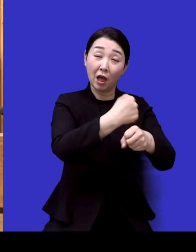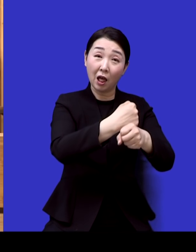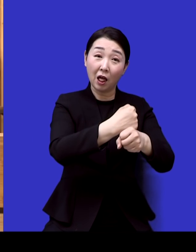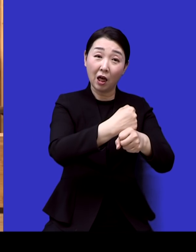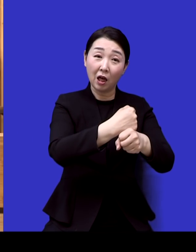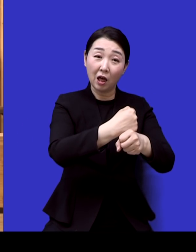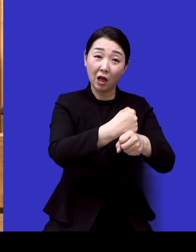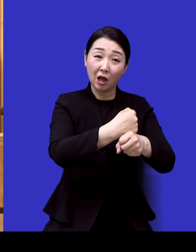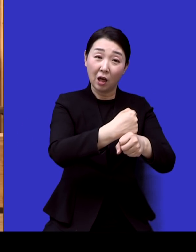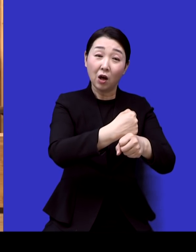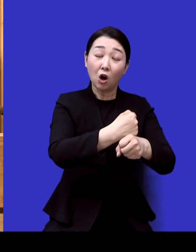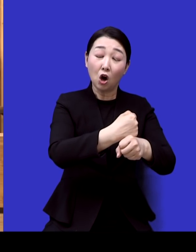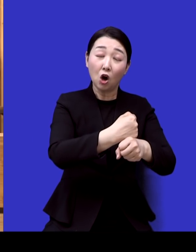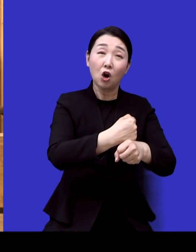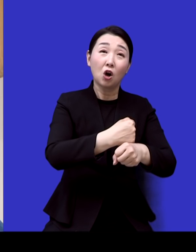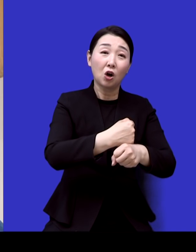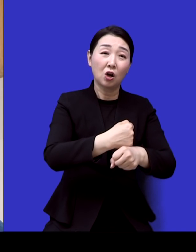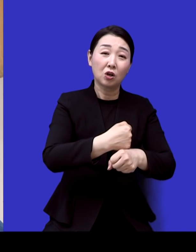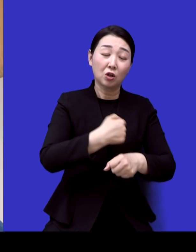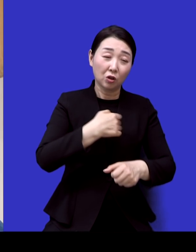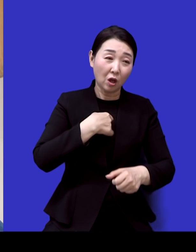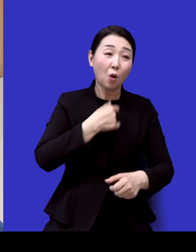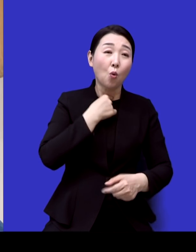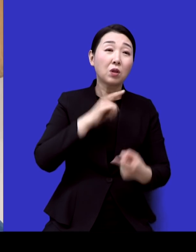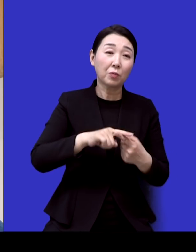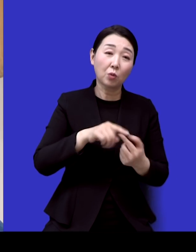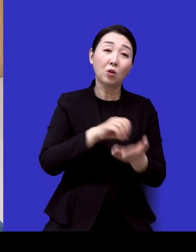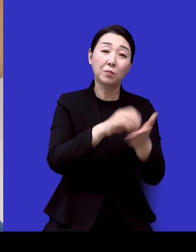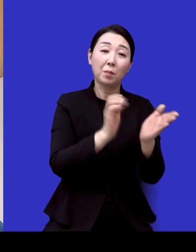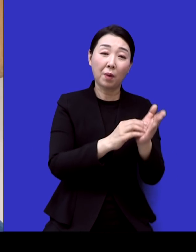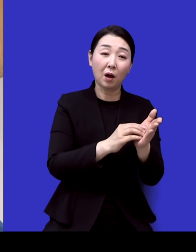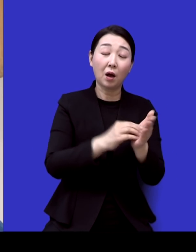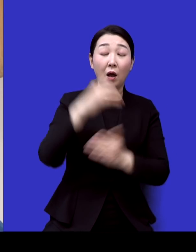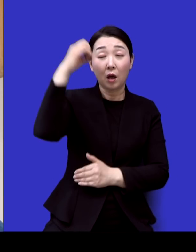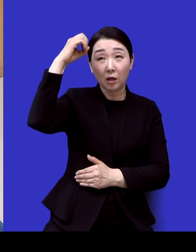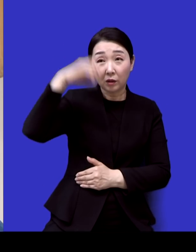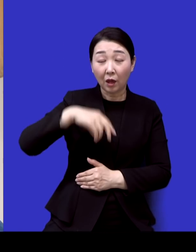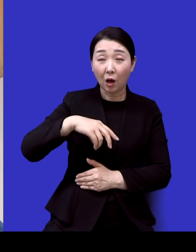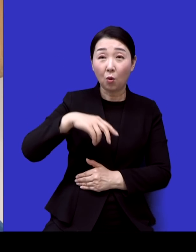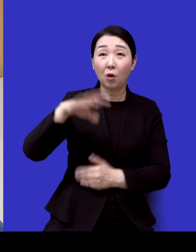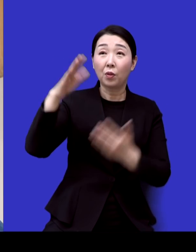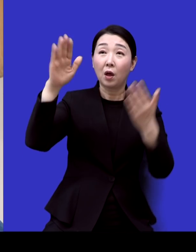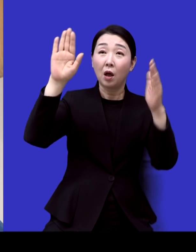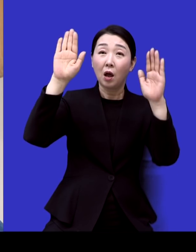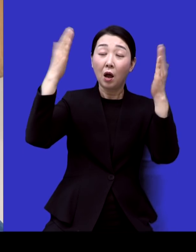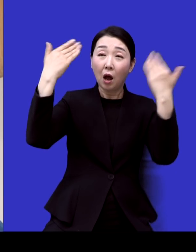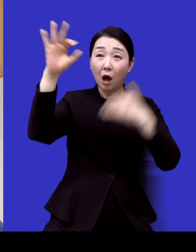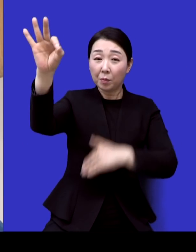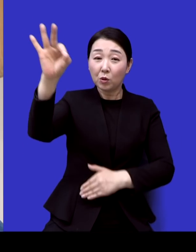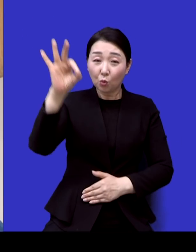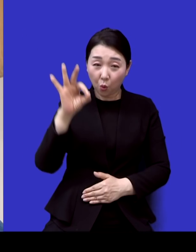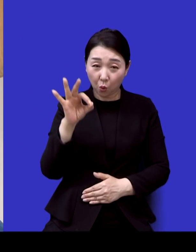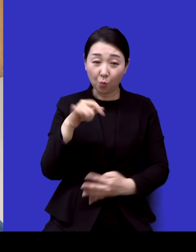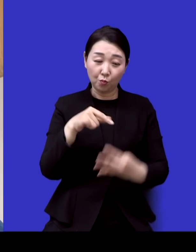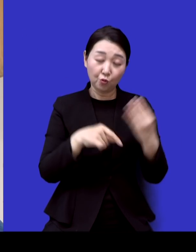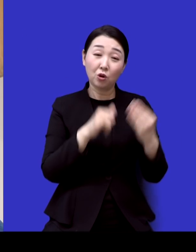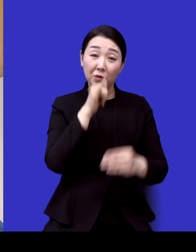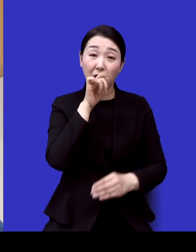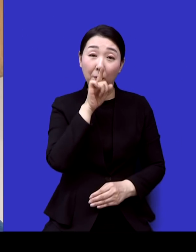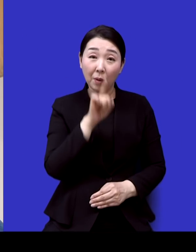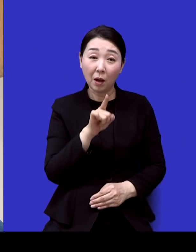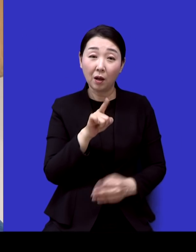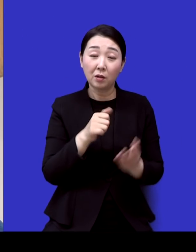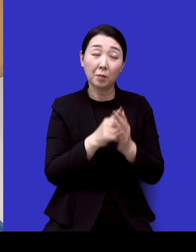돼요. 입대가 돼서 예. 그 뭐 대학원 학비도 다 대주고 네네. 이렇게 해준다는 프로그램이 있다고 해서 네네.